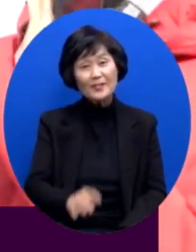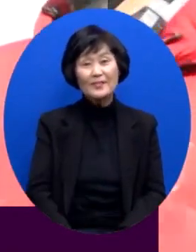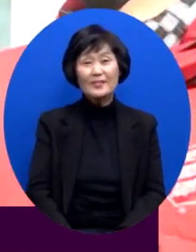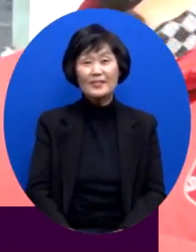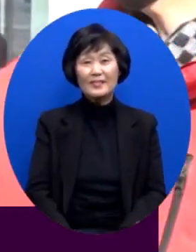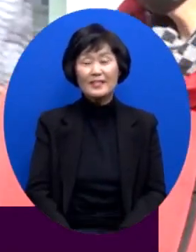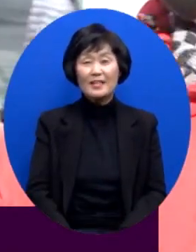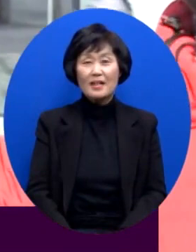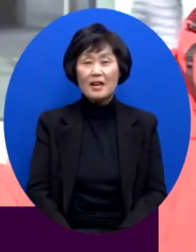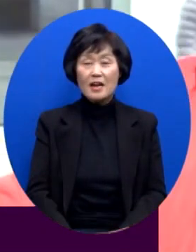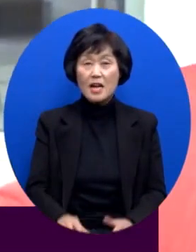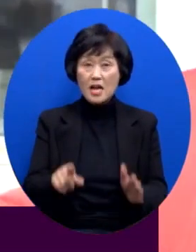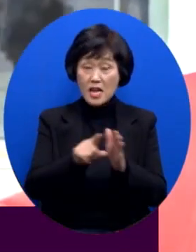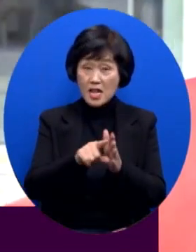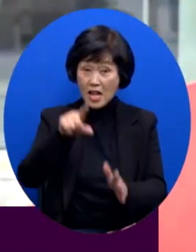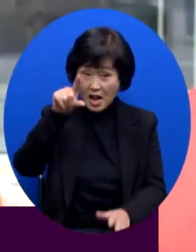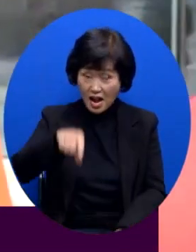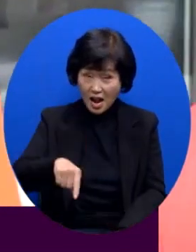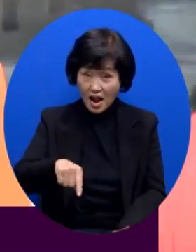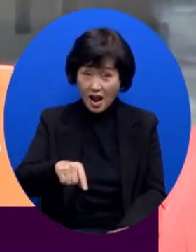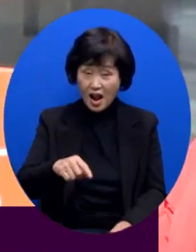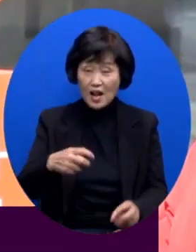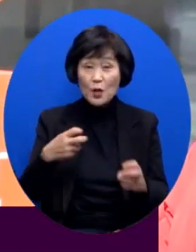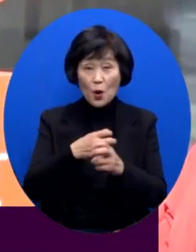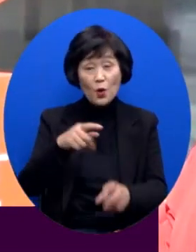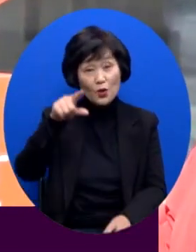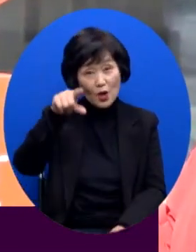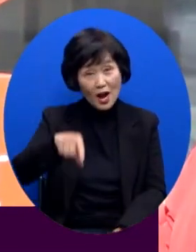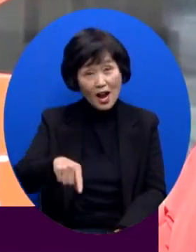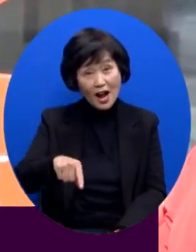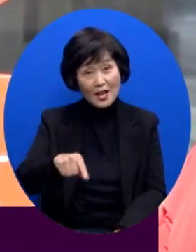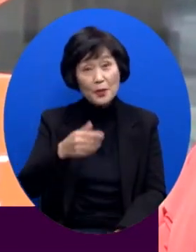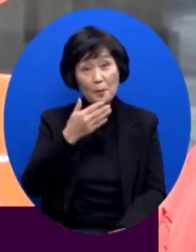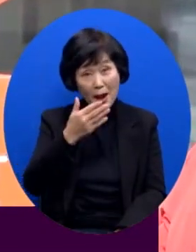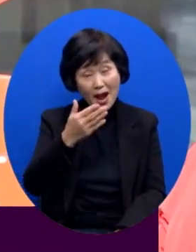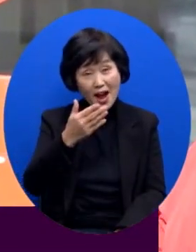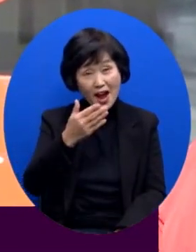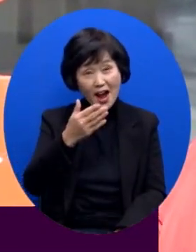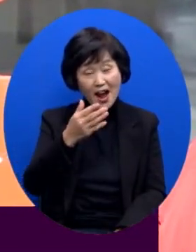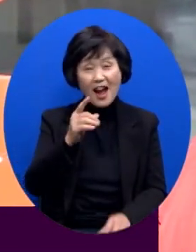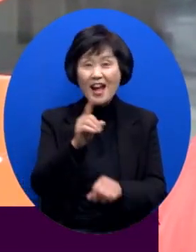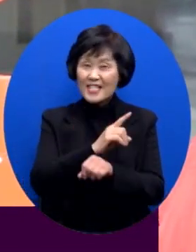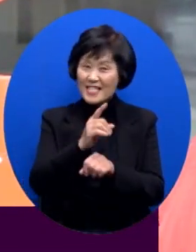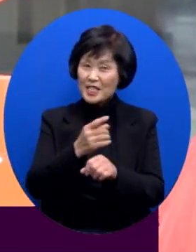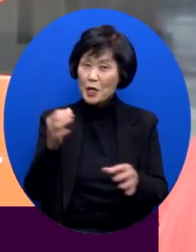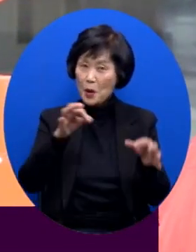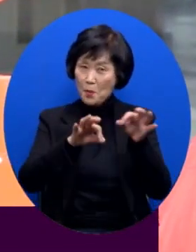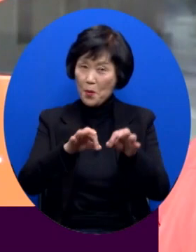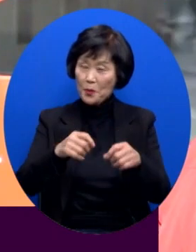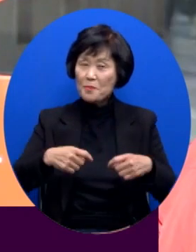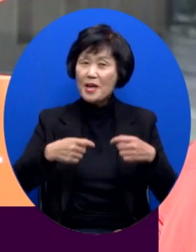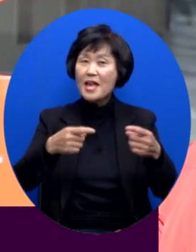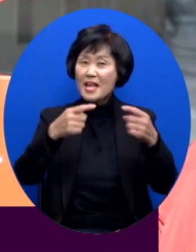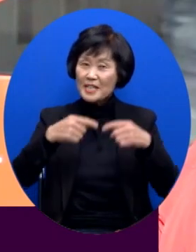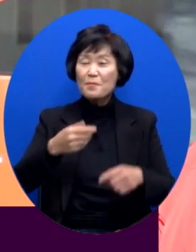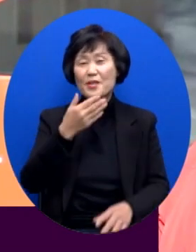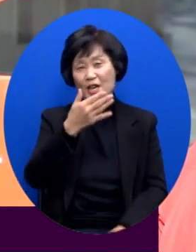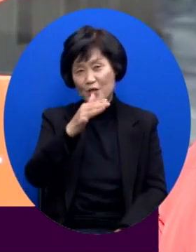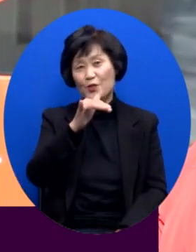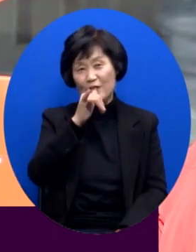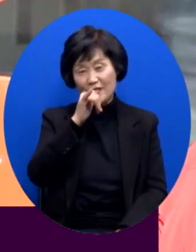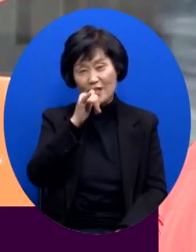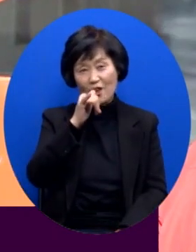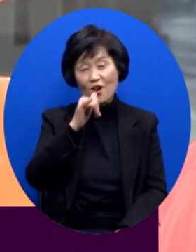신용카드, 교통카드 기능이 있는 신용카드를 통해서 이제 디지털 모금에 참여할 수 있는 부분들은 몇 년 전부터 저희가 선을 보였고요. 그리고